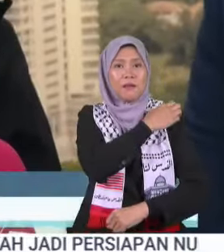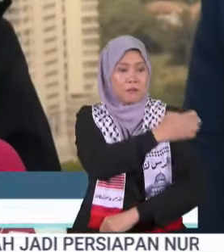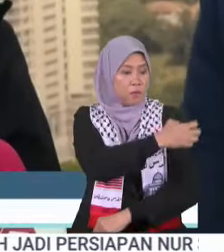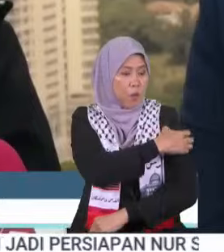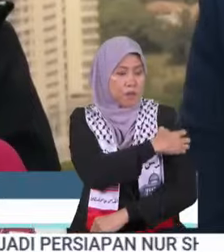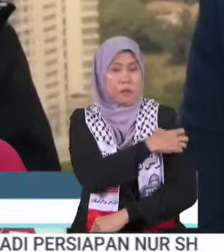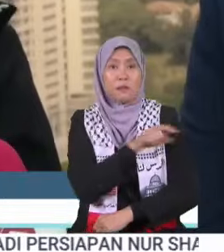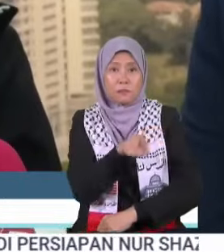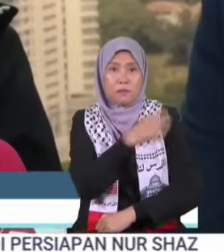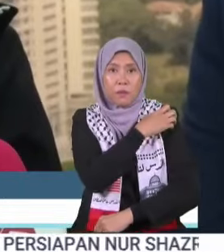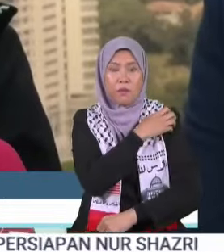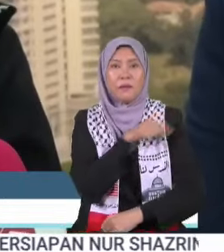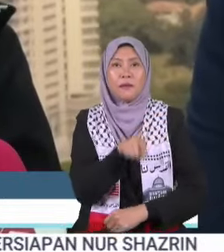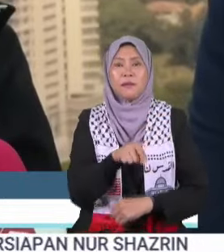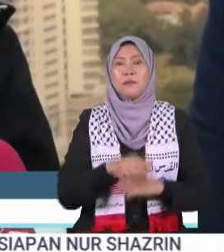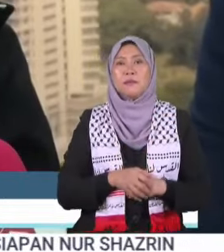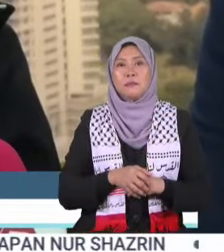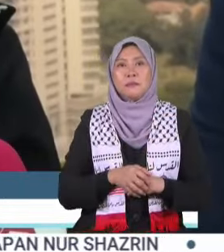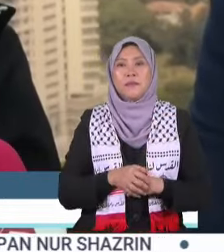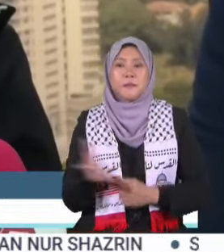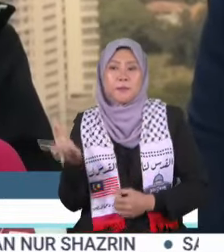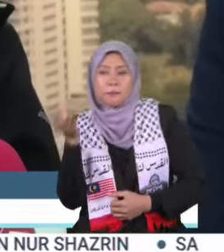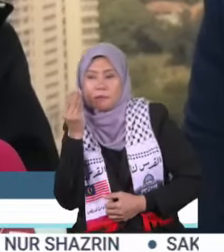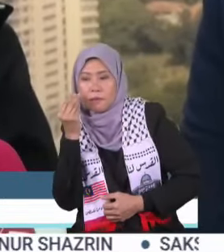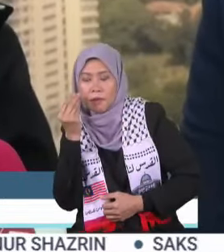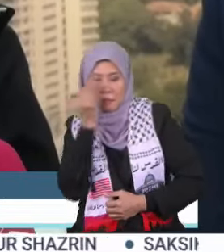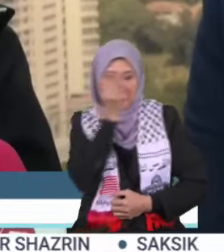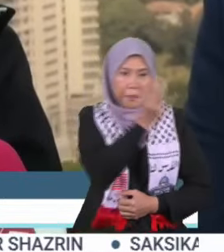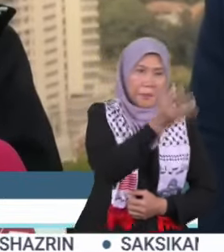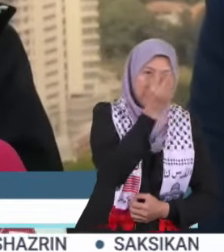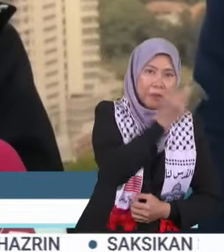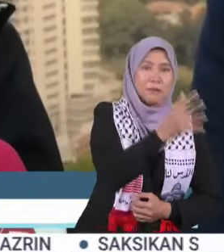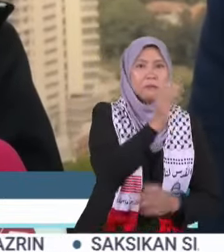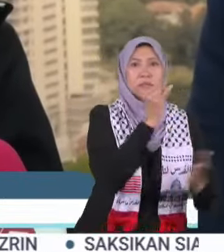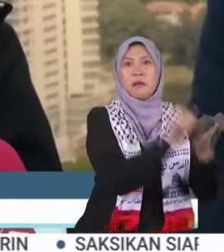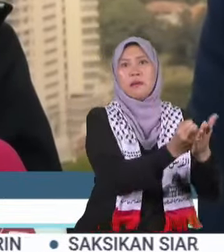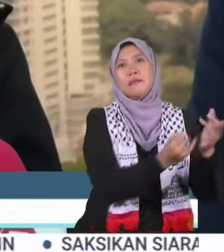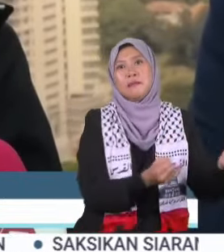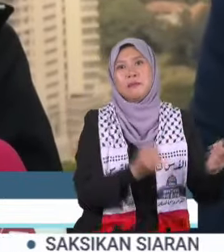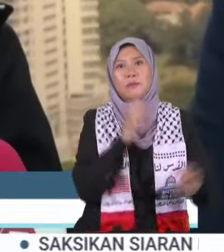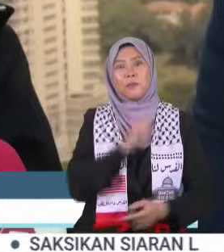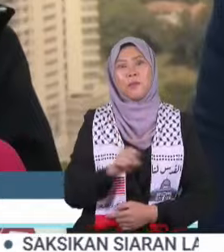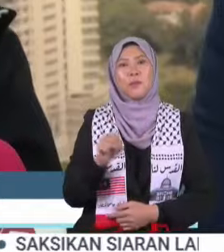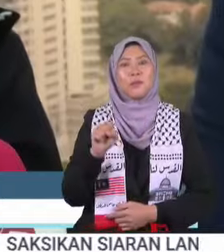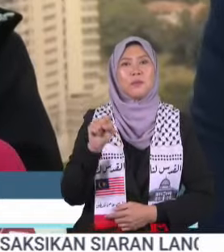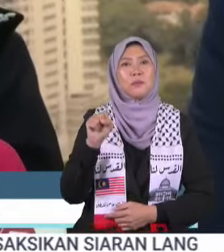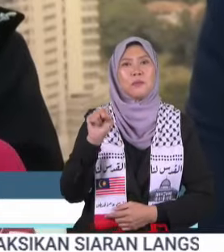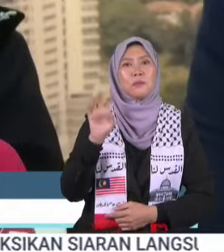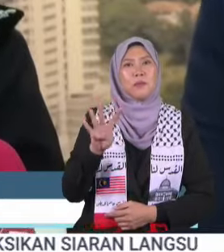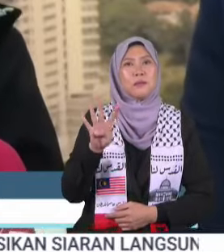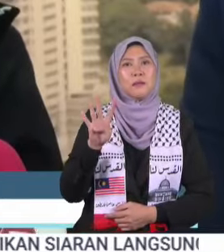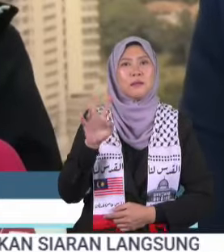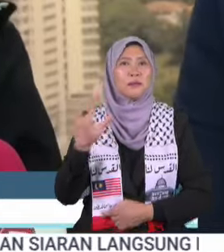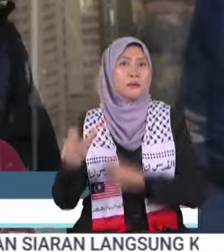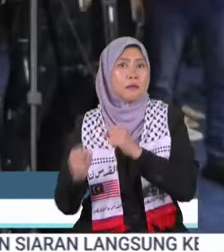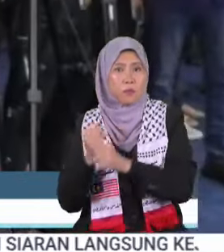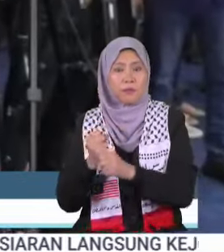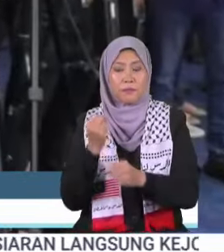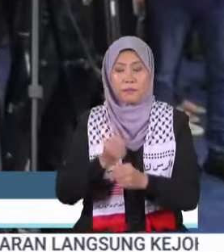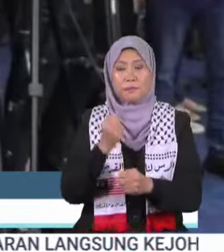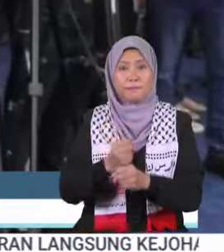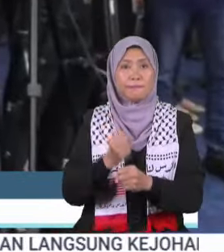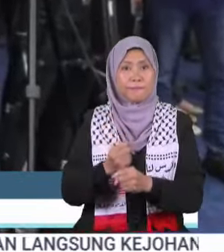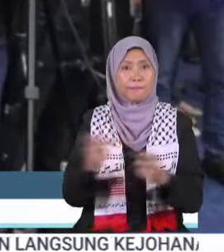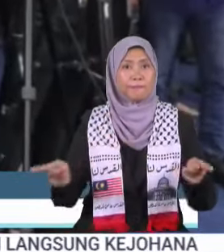kuuasa yang bertindak sebagai Transporter umur 43 tahun dia ditahan dia bertugas di lembah